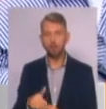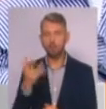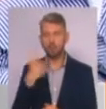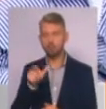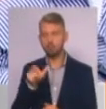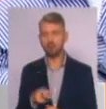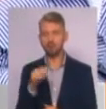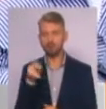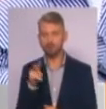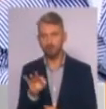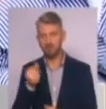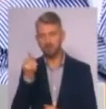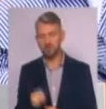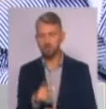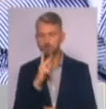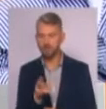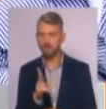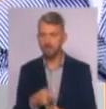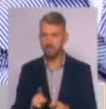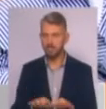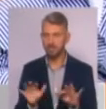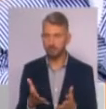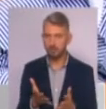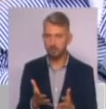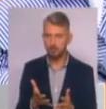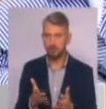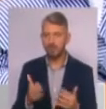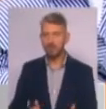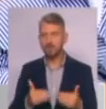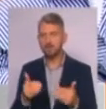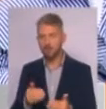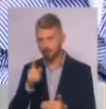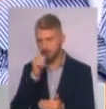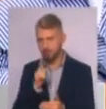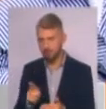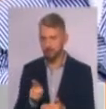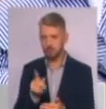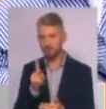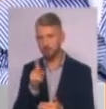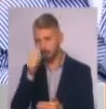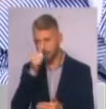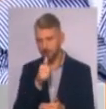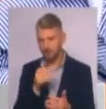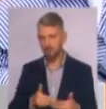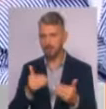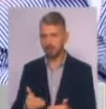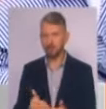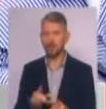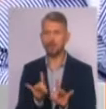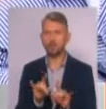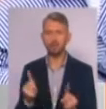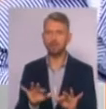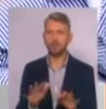Кличко приїхав подивитися, яким чином там це відбувається, відклалася на місяць півтора навіть ця подія. Розкажіть, що там